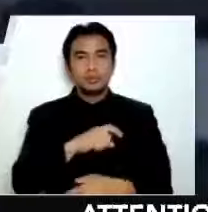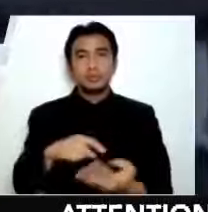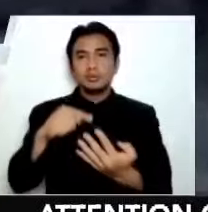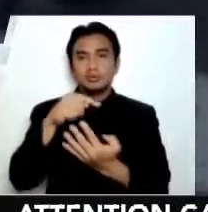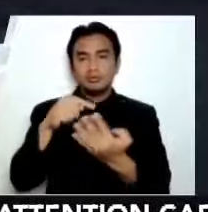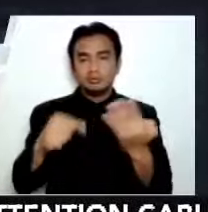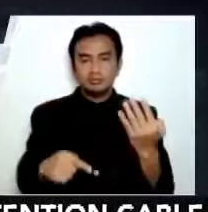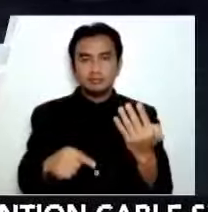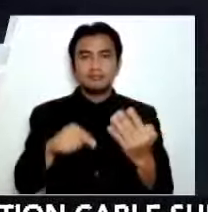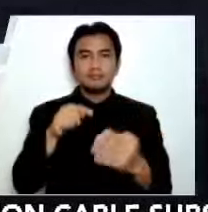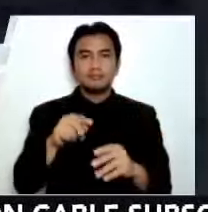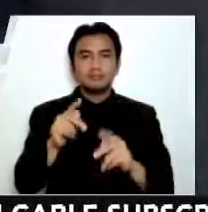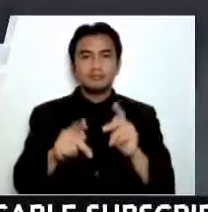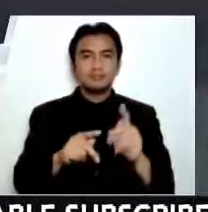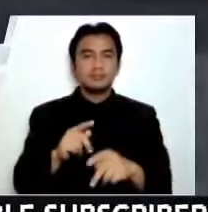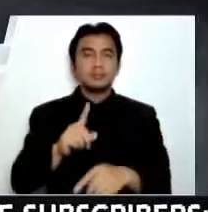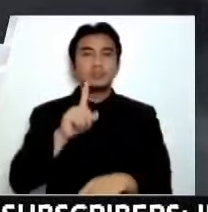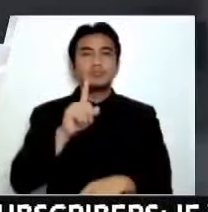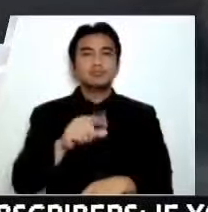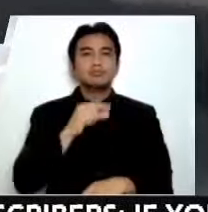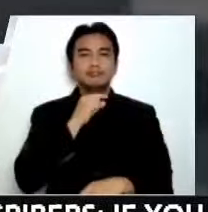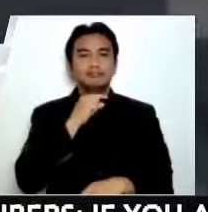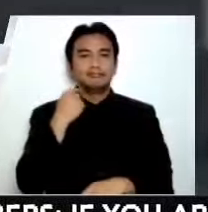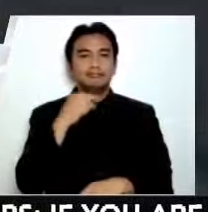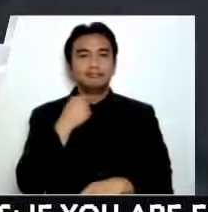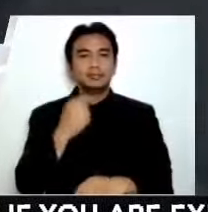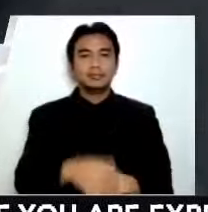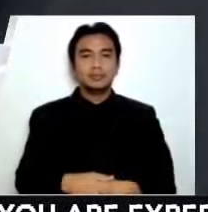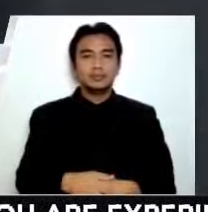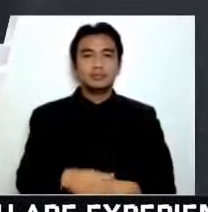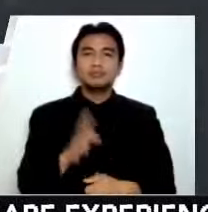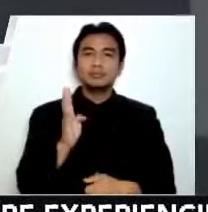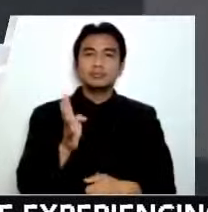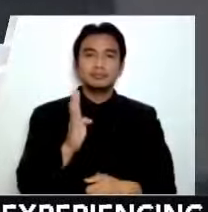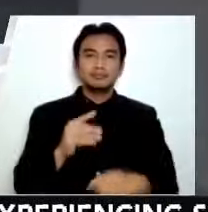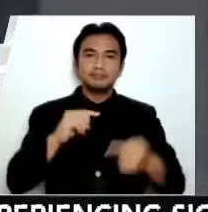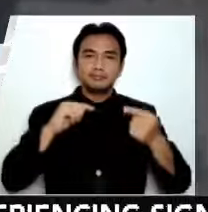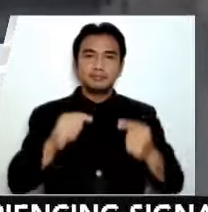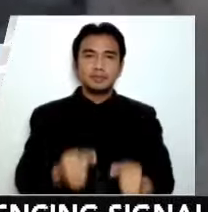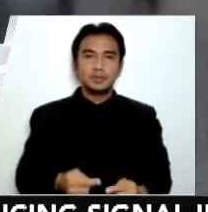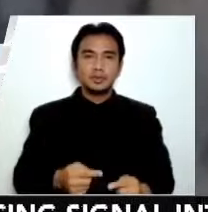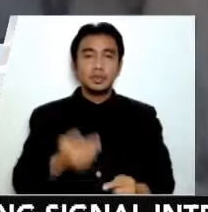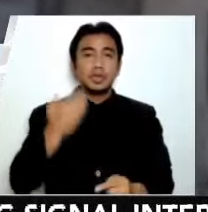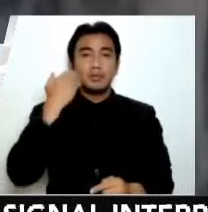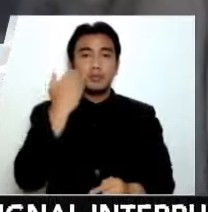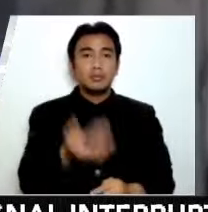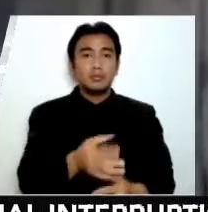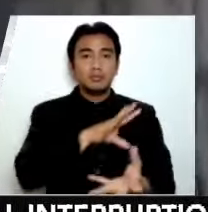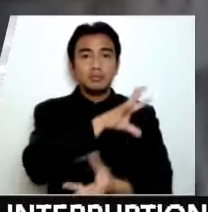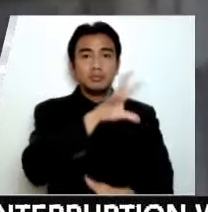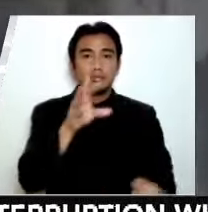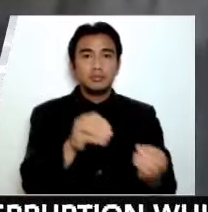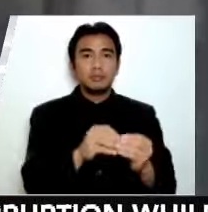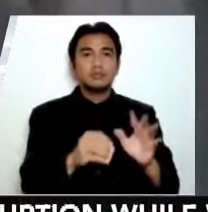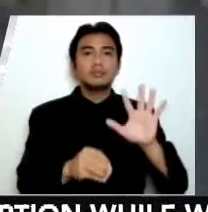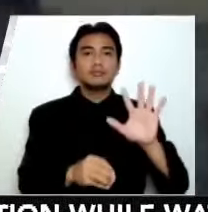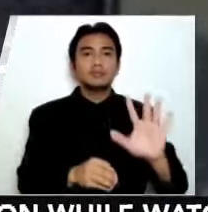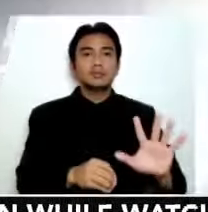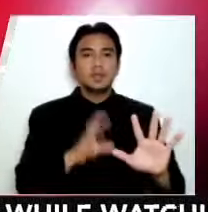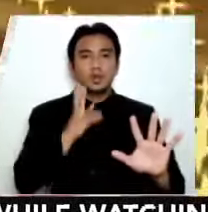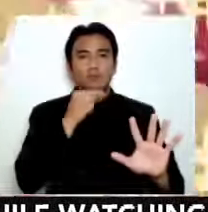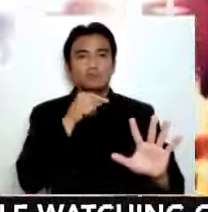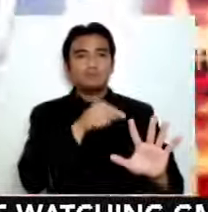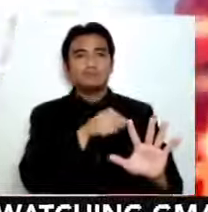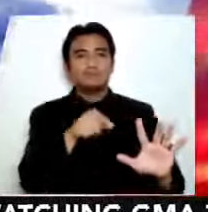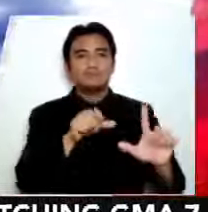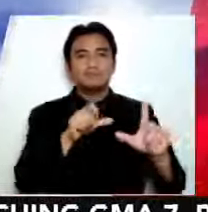isang pari. Mahigit 40 ang sugatan. Napatay rin ang hindi bababa sa 5 salarin.